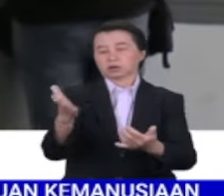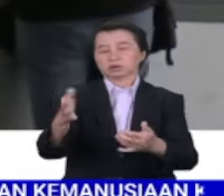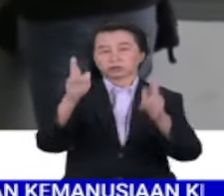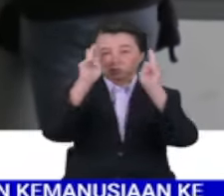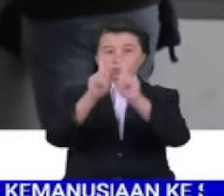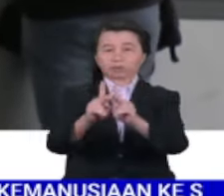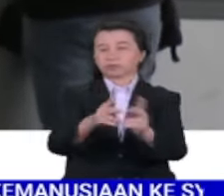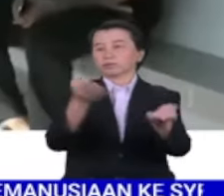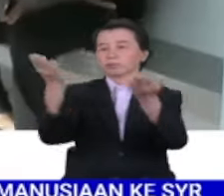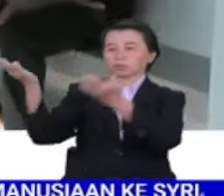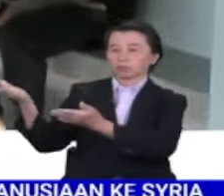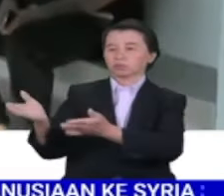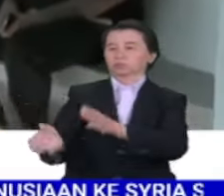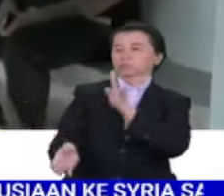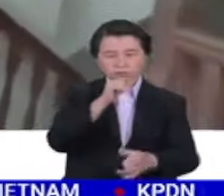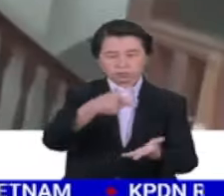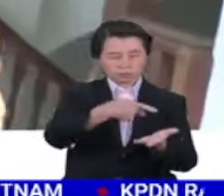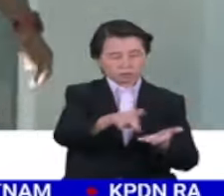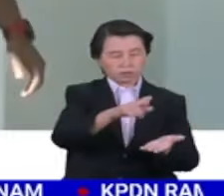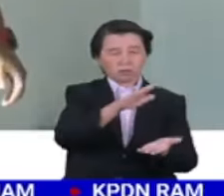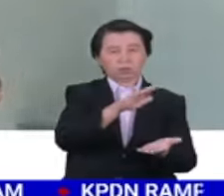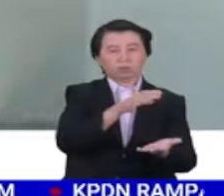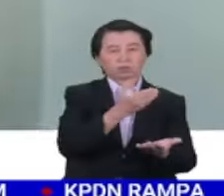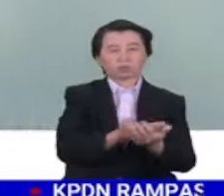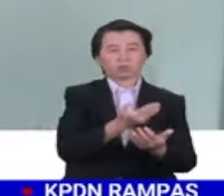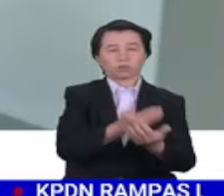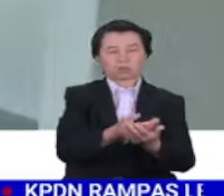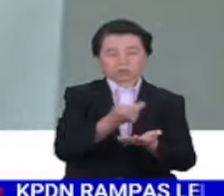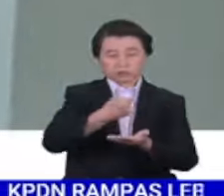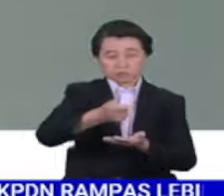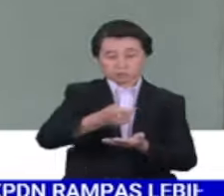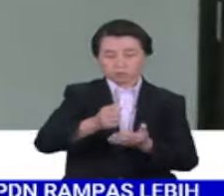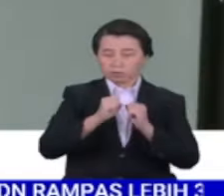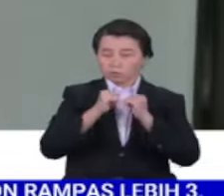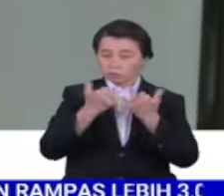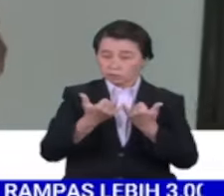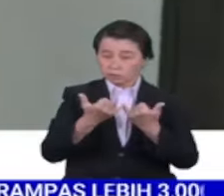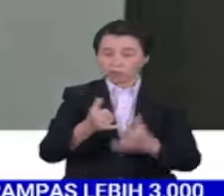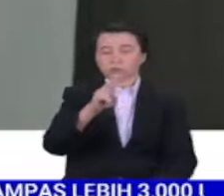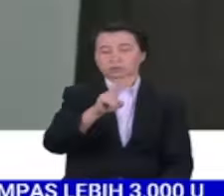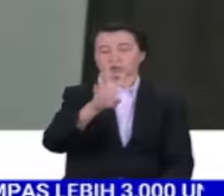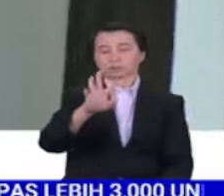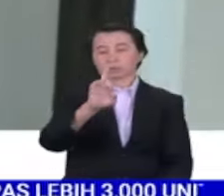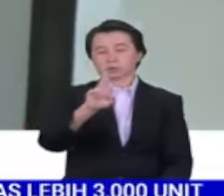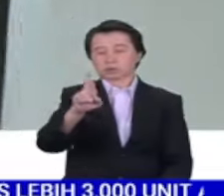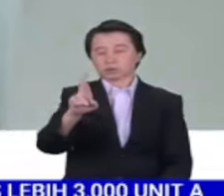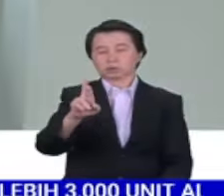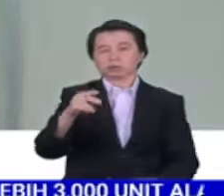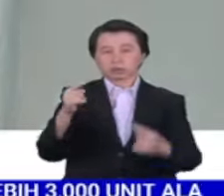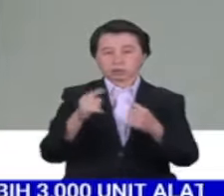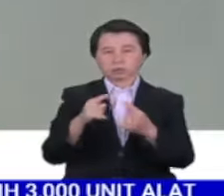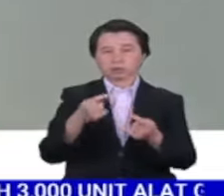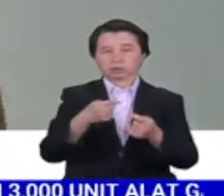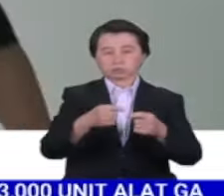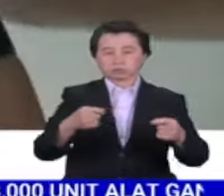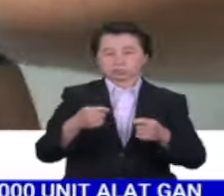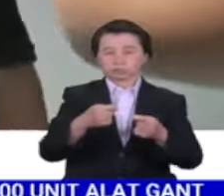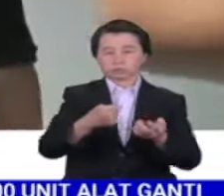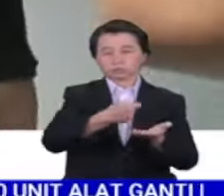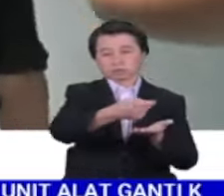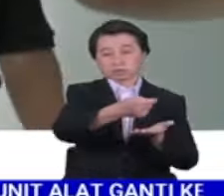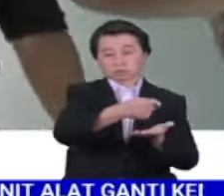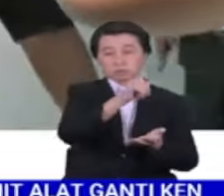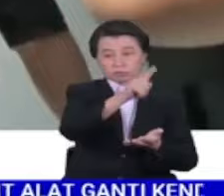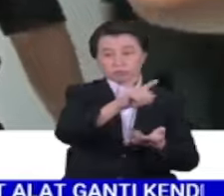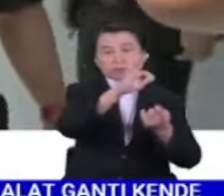di Kuantan Pahang perbuatan tidak uang sewaan milik serba Serikat sebanyak 24.000 Ringgit kepada premis yang disewa